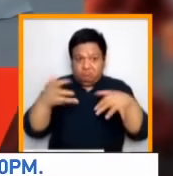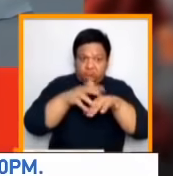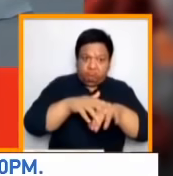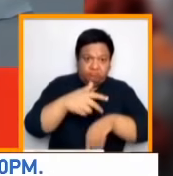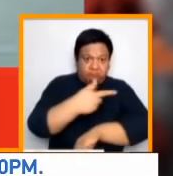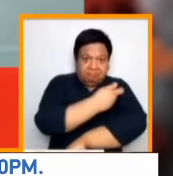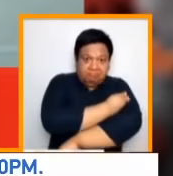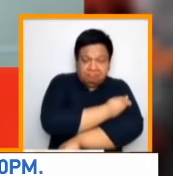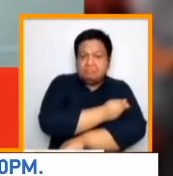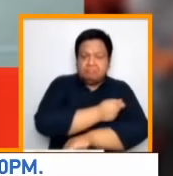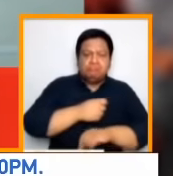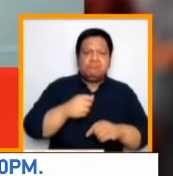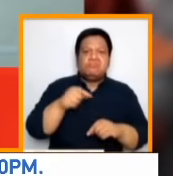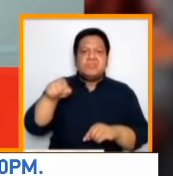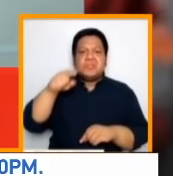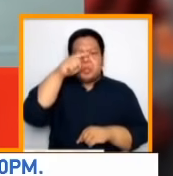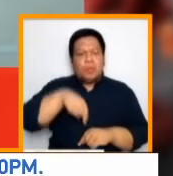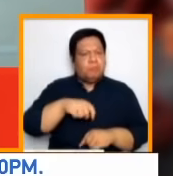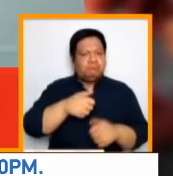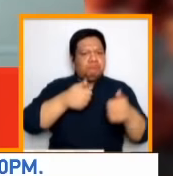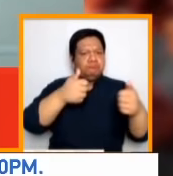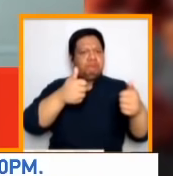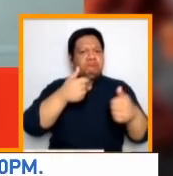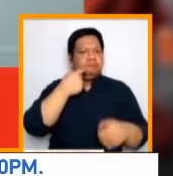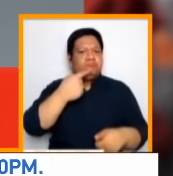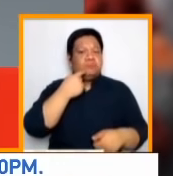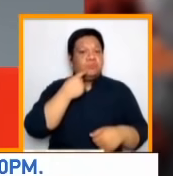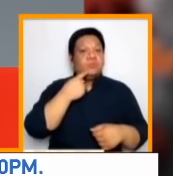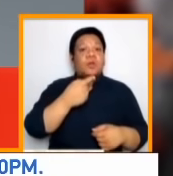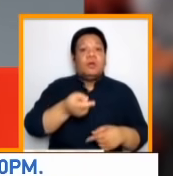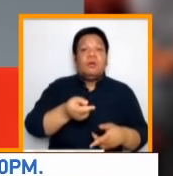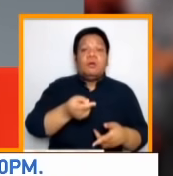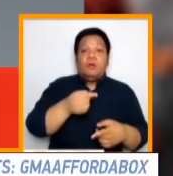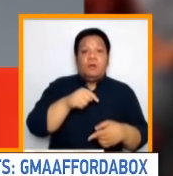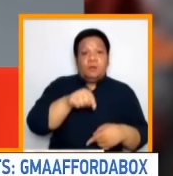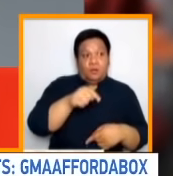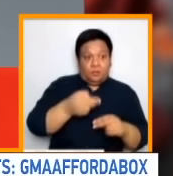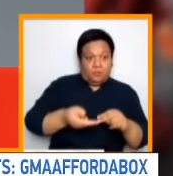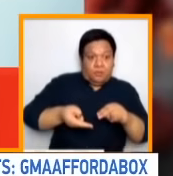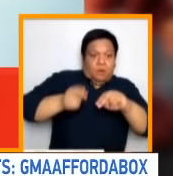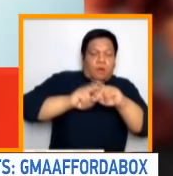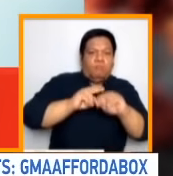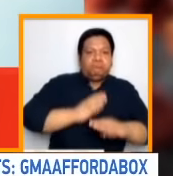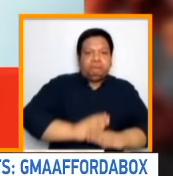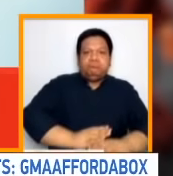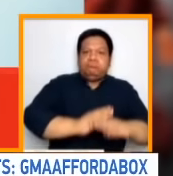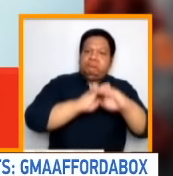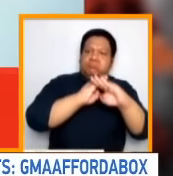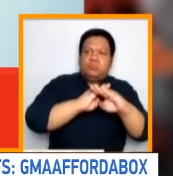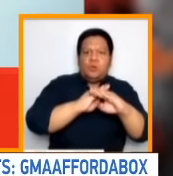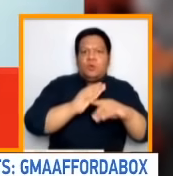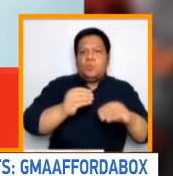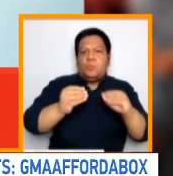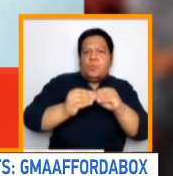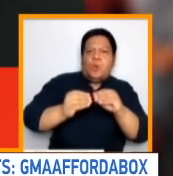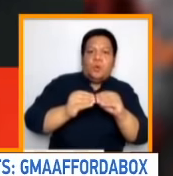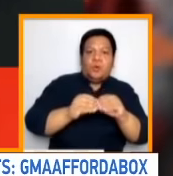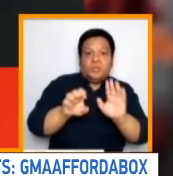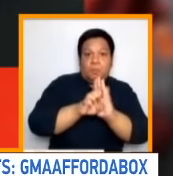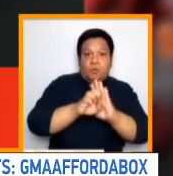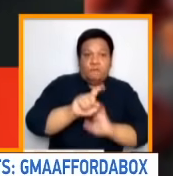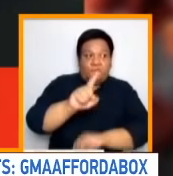kanilang pag-aaral, tumaas ang immune response ng 1.5 million makatanggap ng unang dose ng Sinovac at second